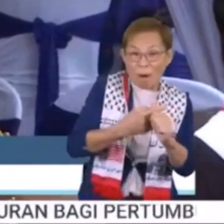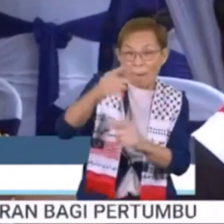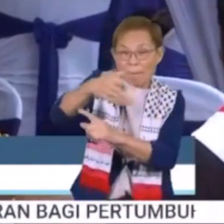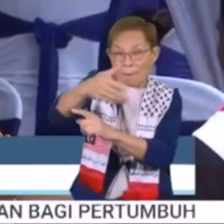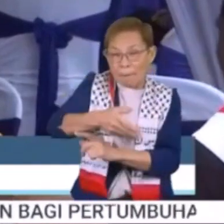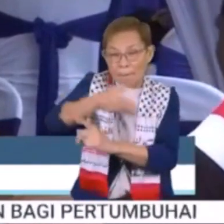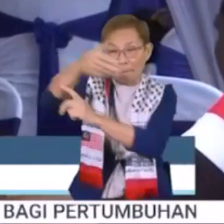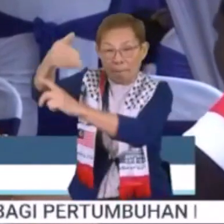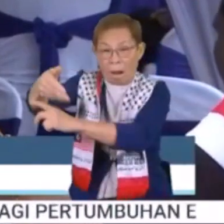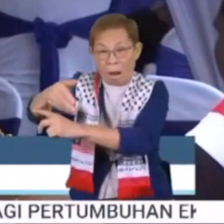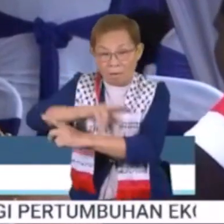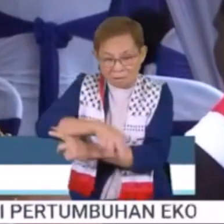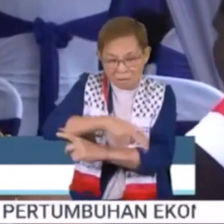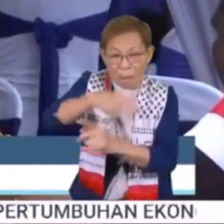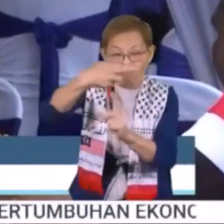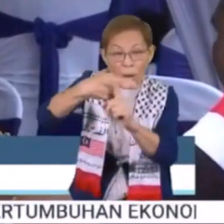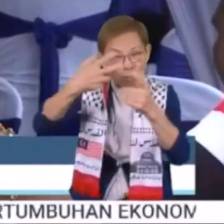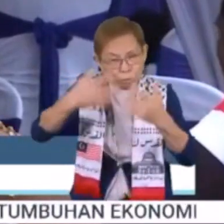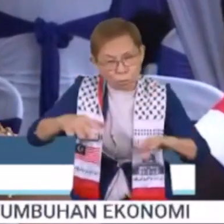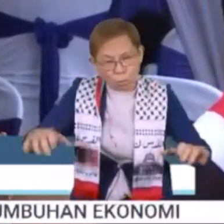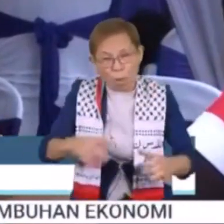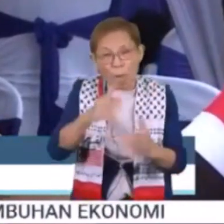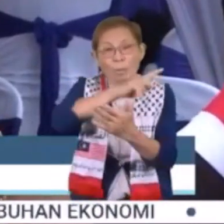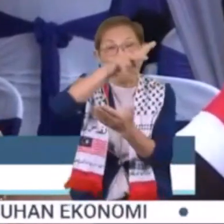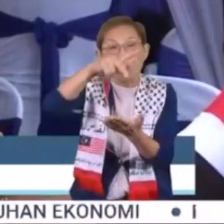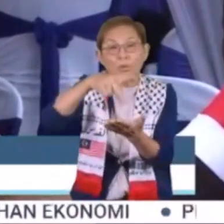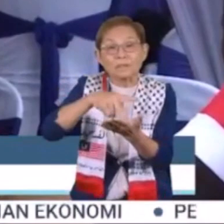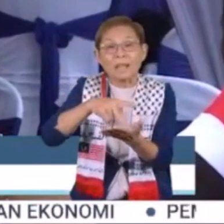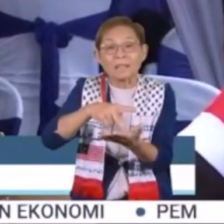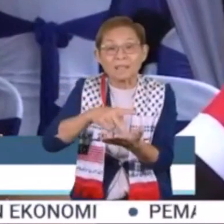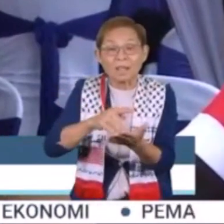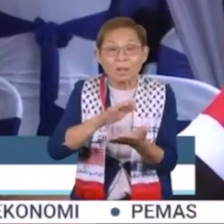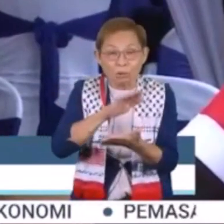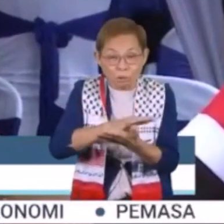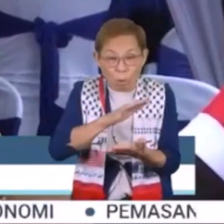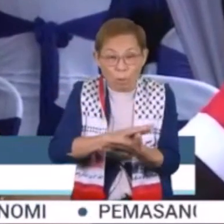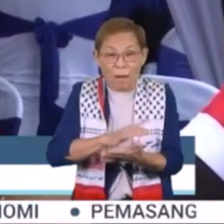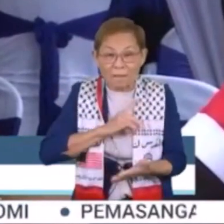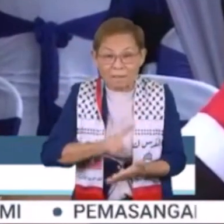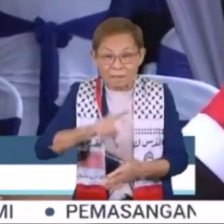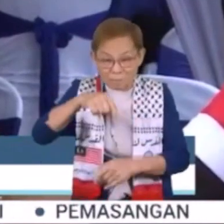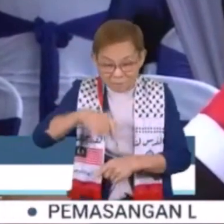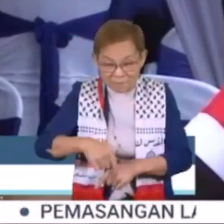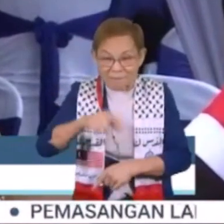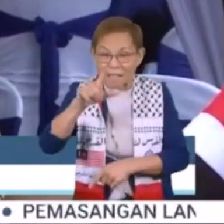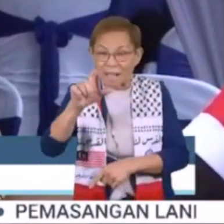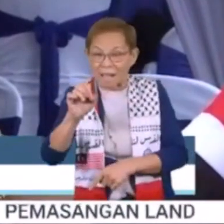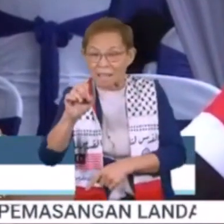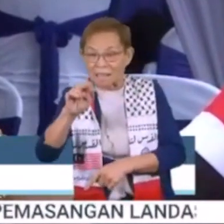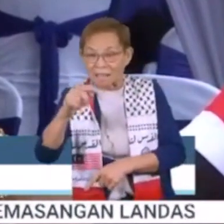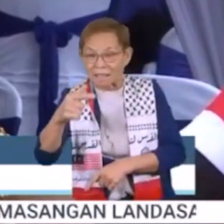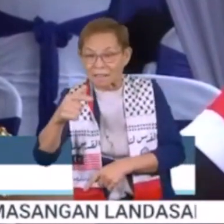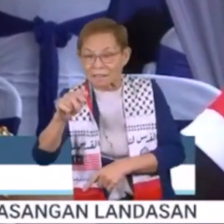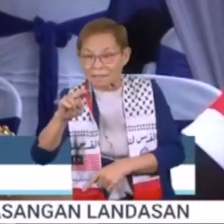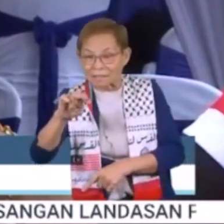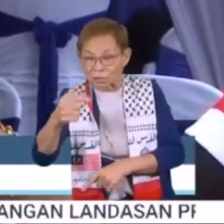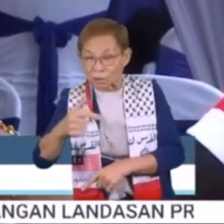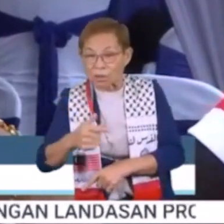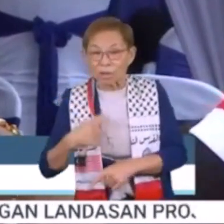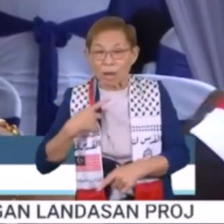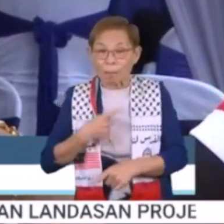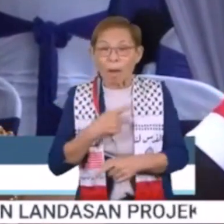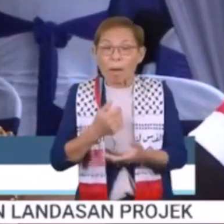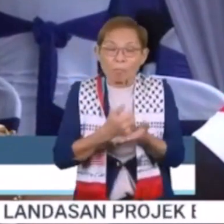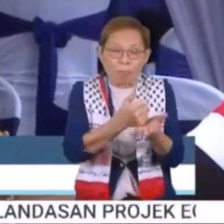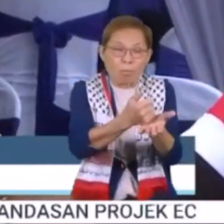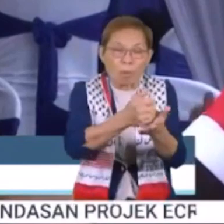bendera Jelajah Ramadan telah pun dilakukan di Pusat Tahfiz di Lengging dan kita juga mengambil kesempatan itu untuk menyantuni anak-anak yatim